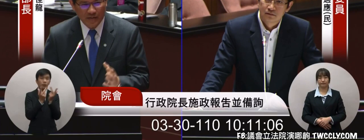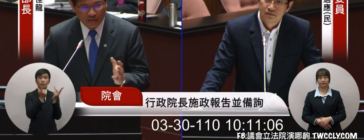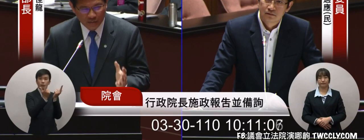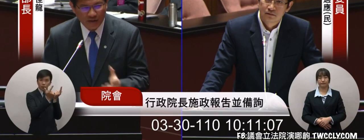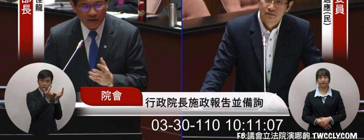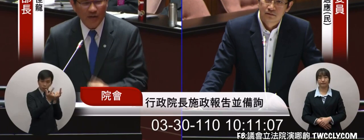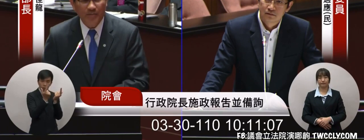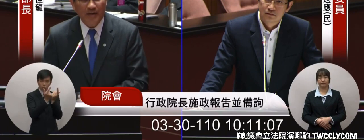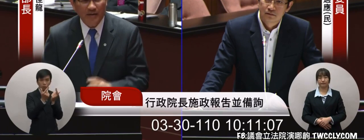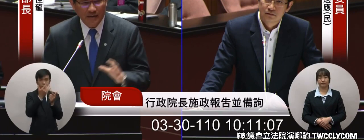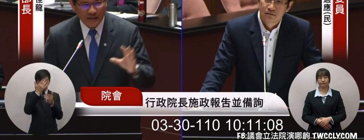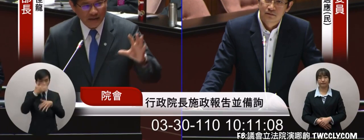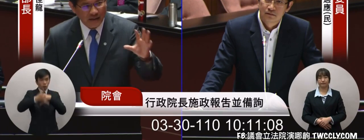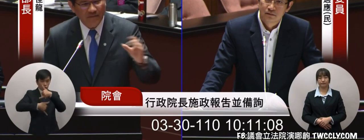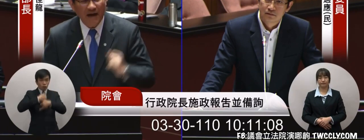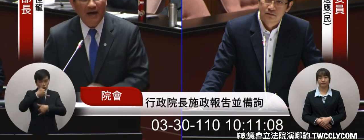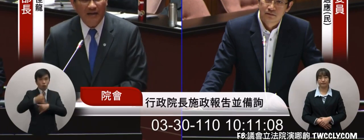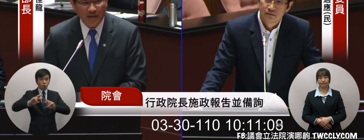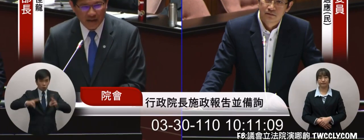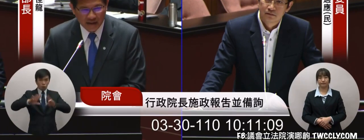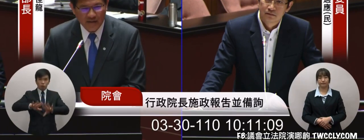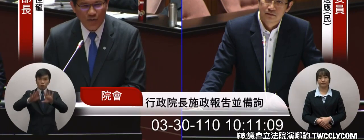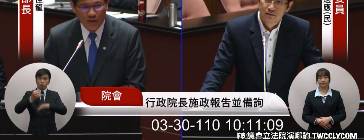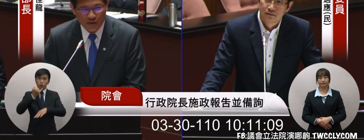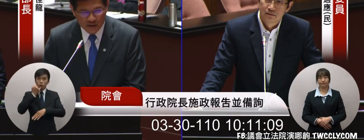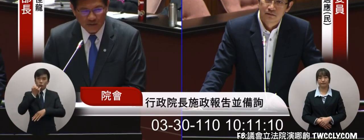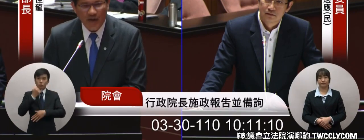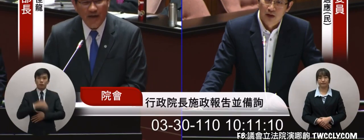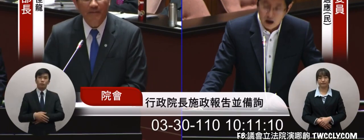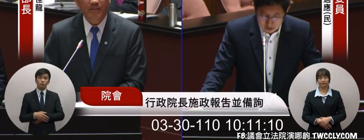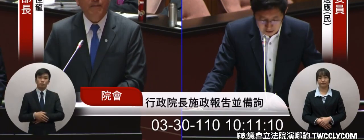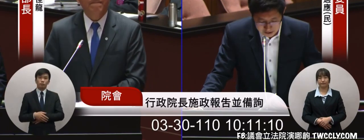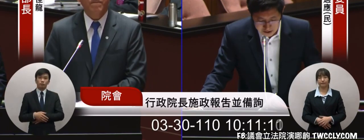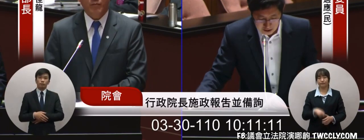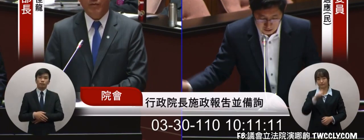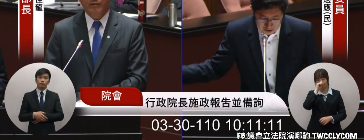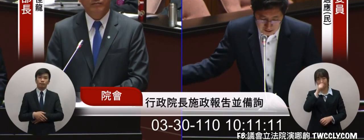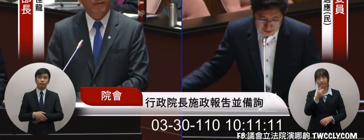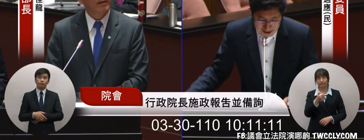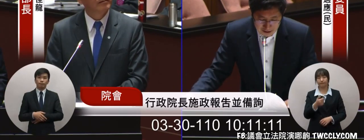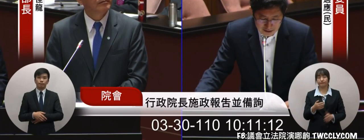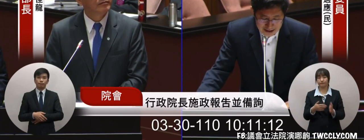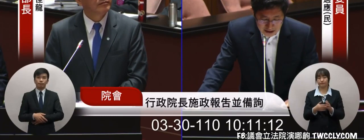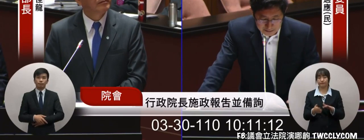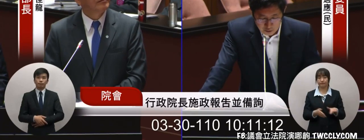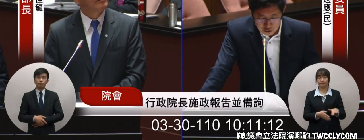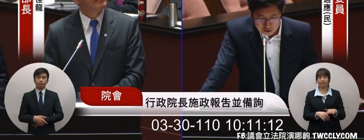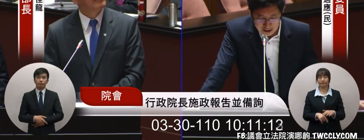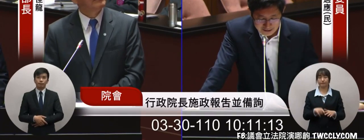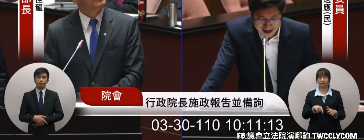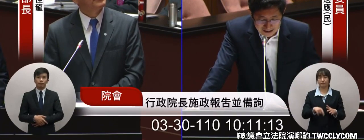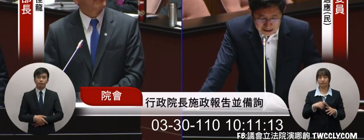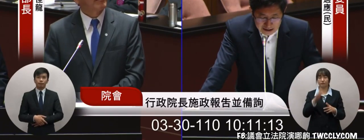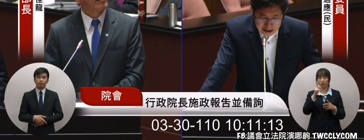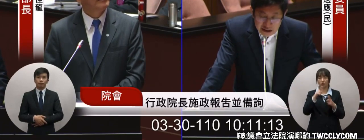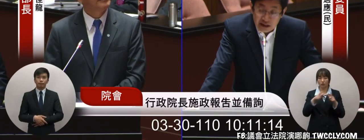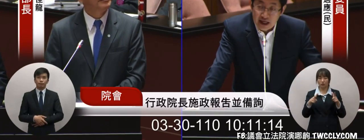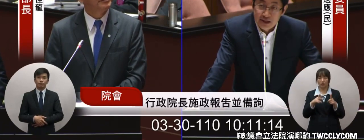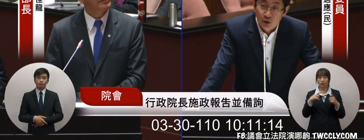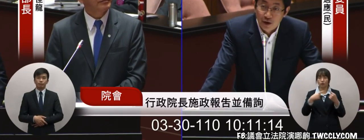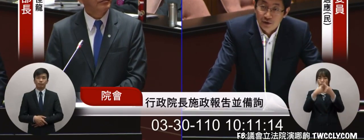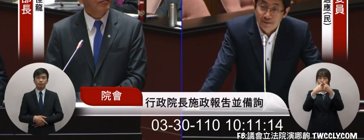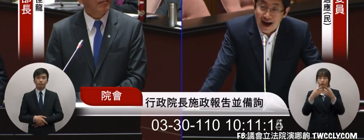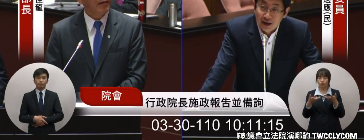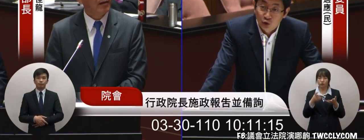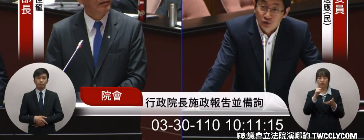的問題都一併在這個方案裡面可以做解決好 OK 謝謝那在這裡面我覺得很大的一個爭